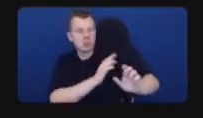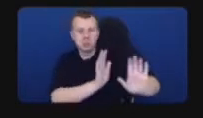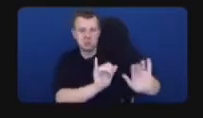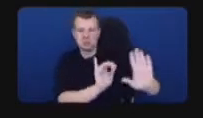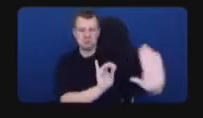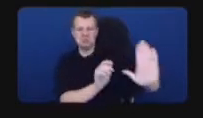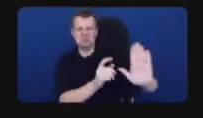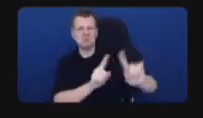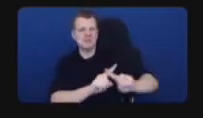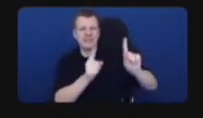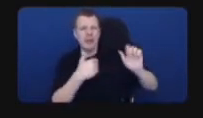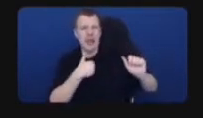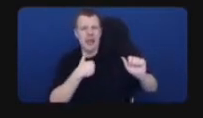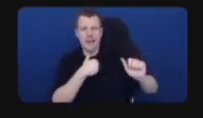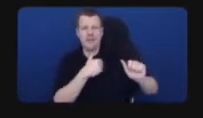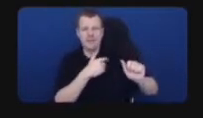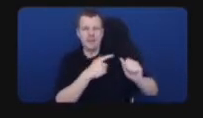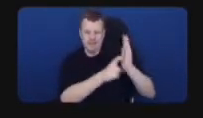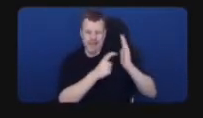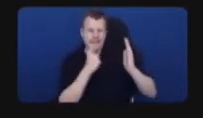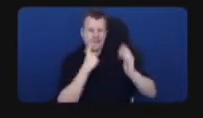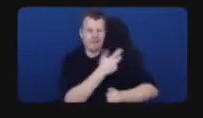对于那些有医疗医护人员工作，还有包括